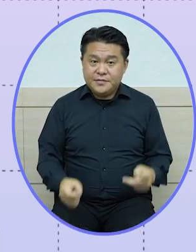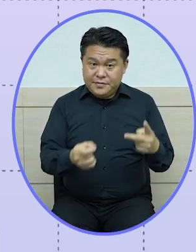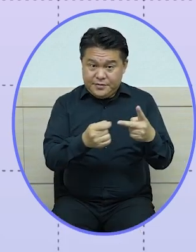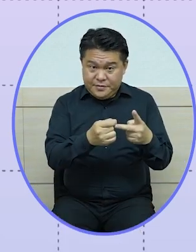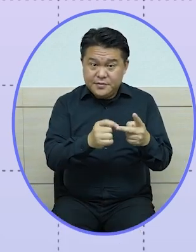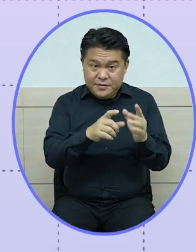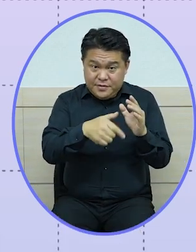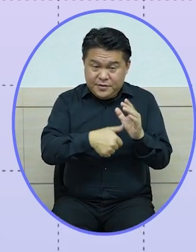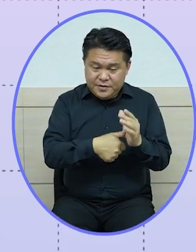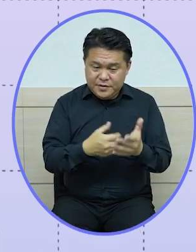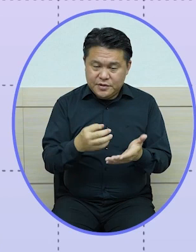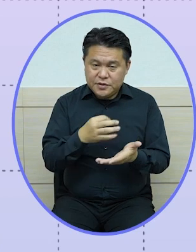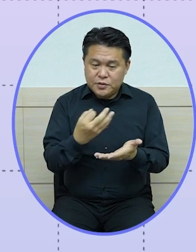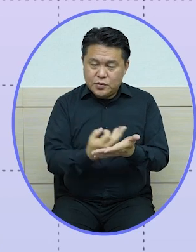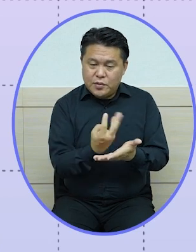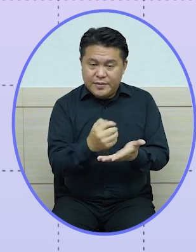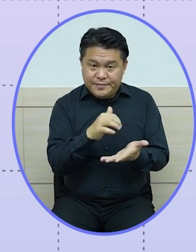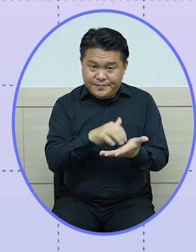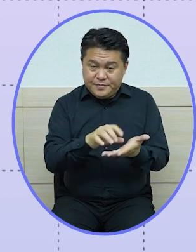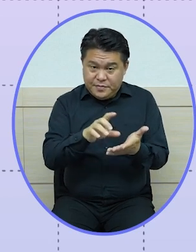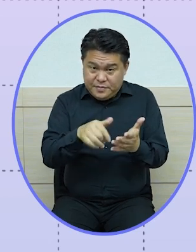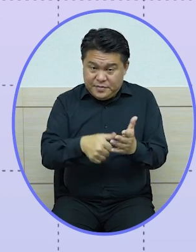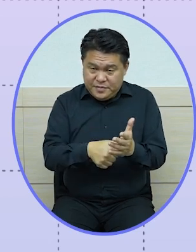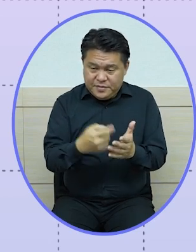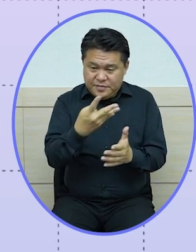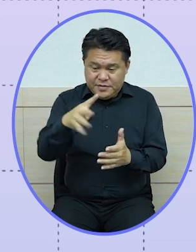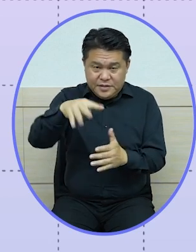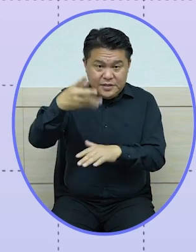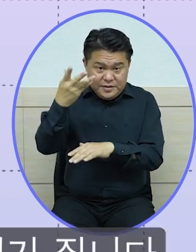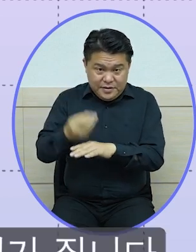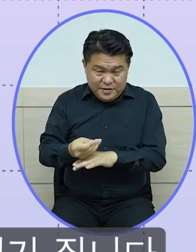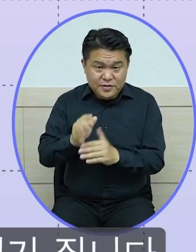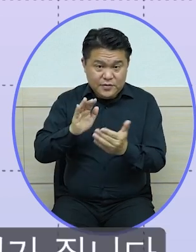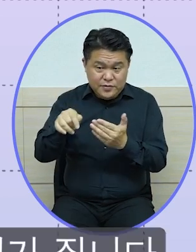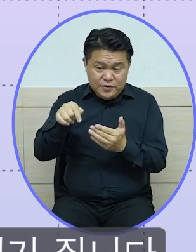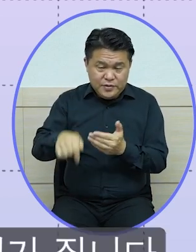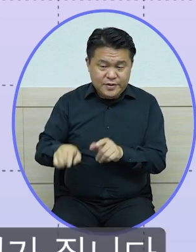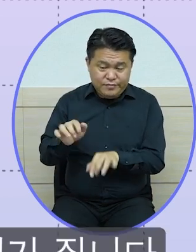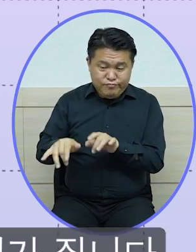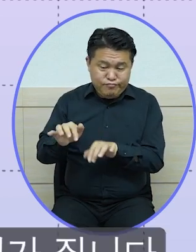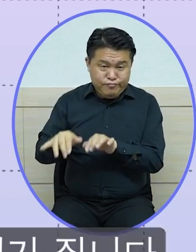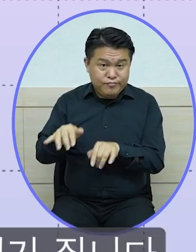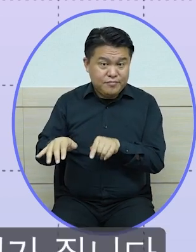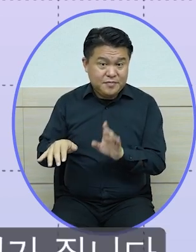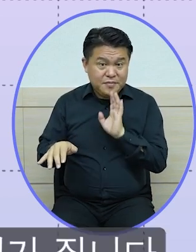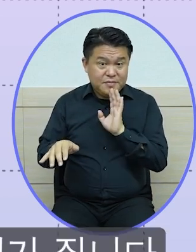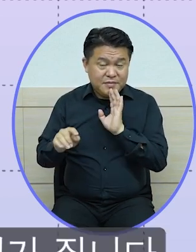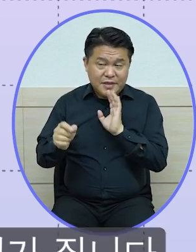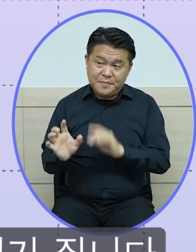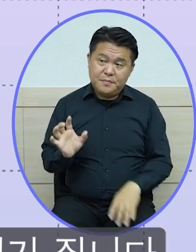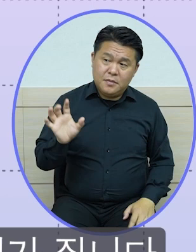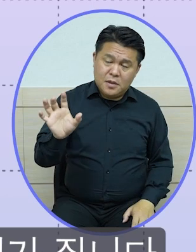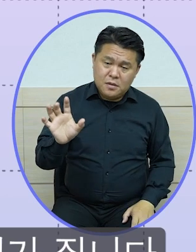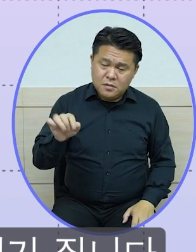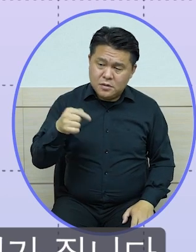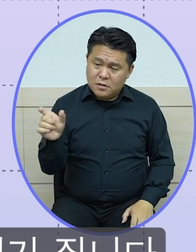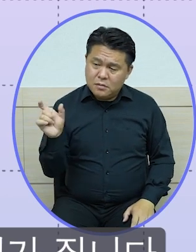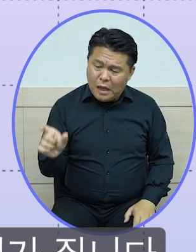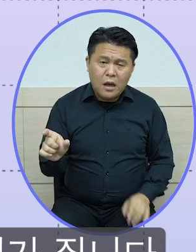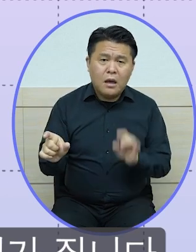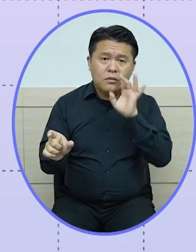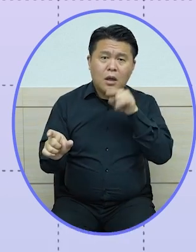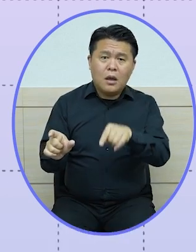2에서 임금 계산할 때 엑셀을 다운로드 하시고 이제 정상적으로 이제 업로드 했는데 다음 단계로